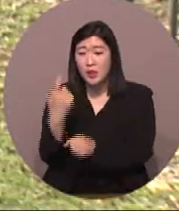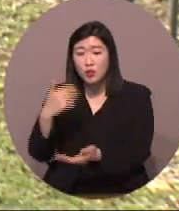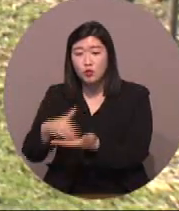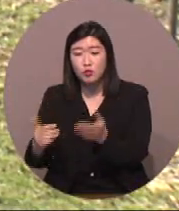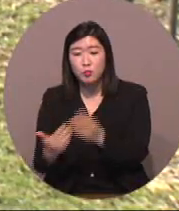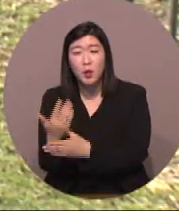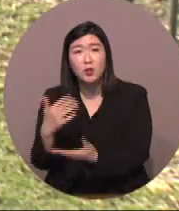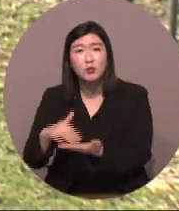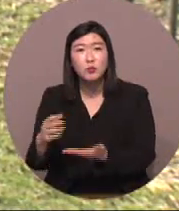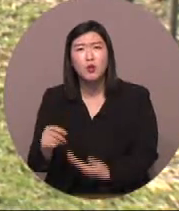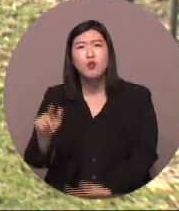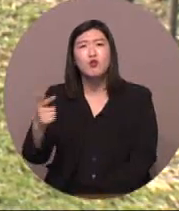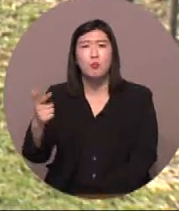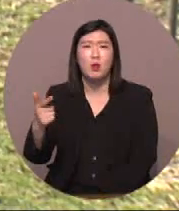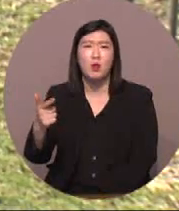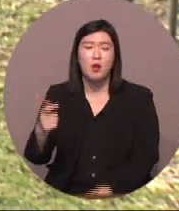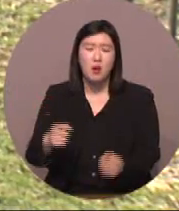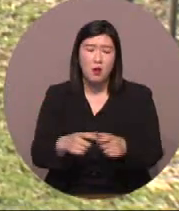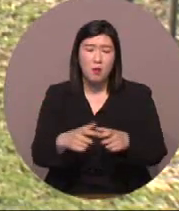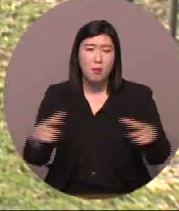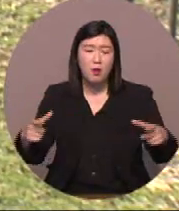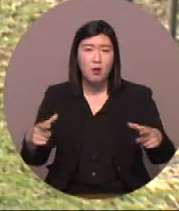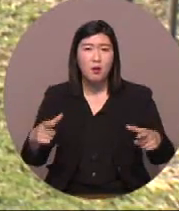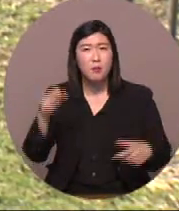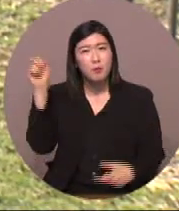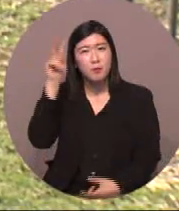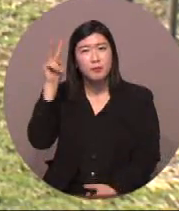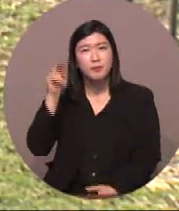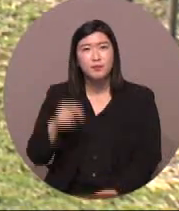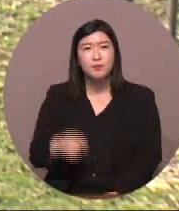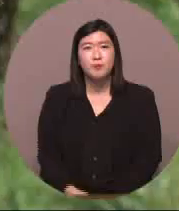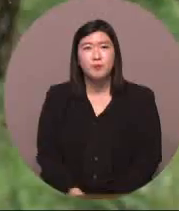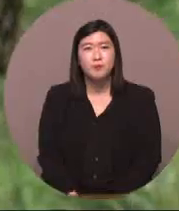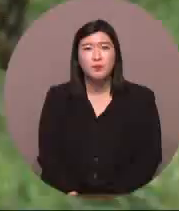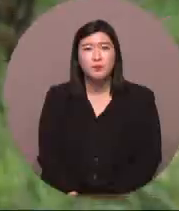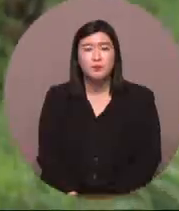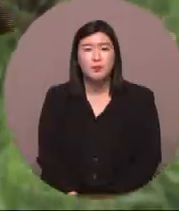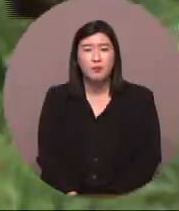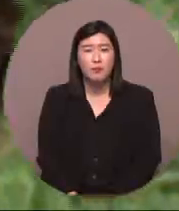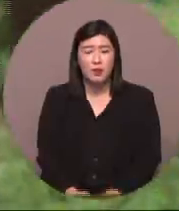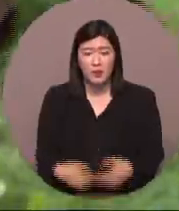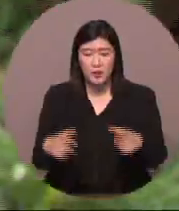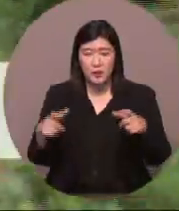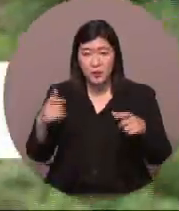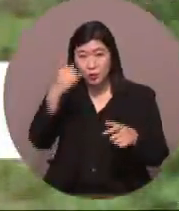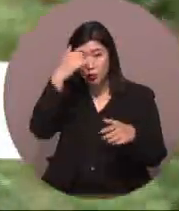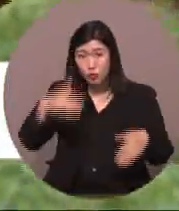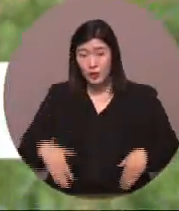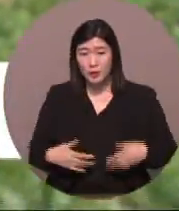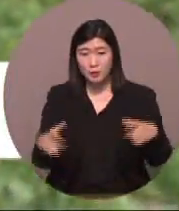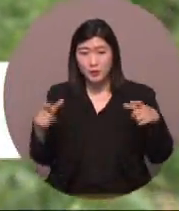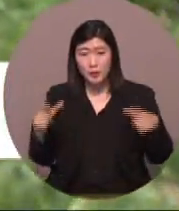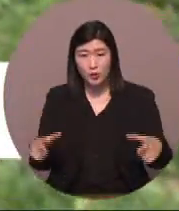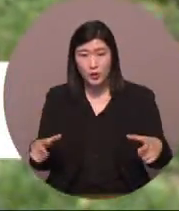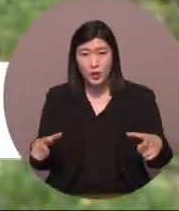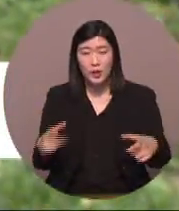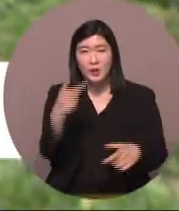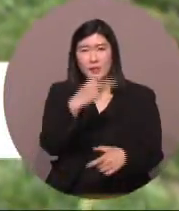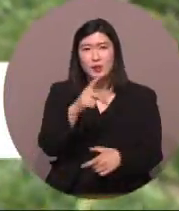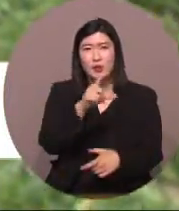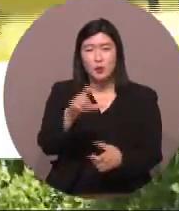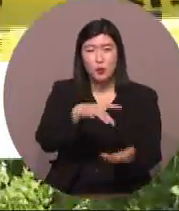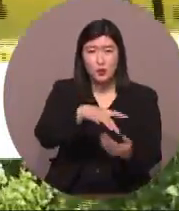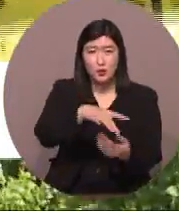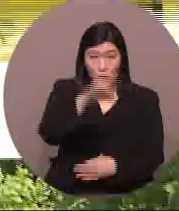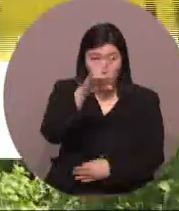600여 곳에서 발생하는 등 해마다 증가하고 있는 추세입니다 지역에서는 2015년 천안에서 처음 발생한 이후